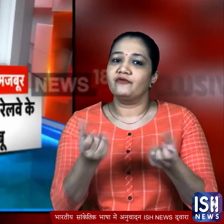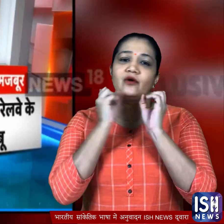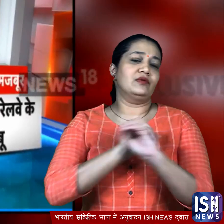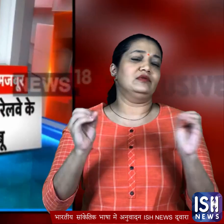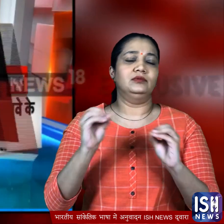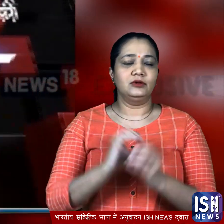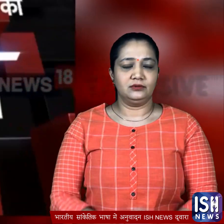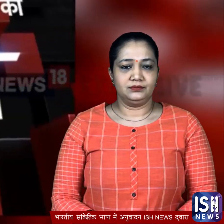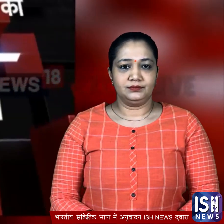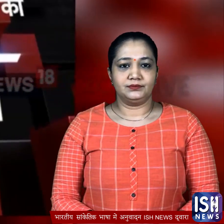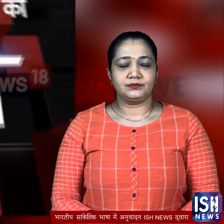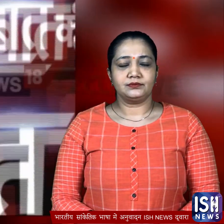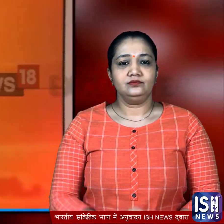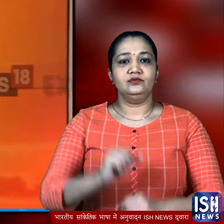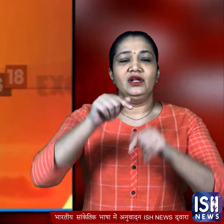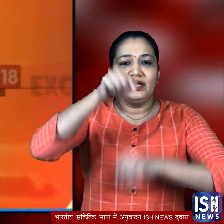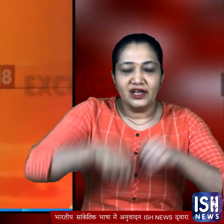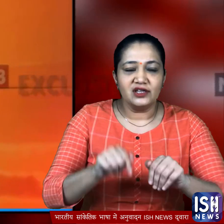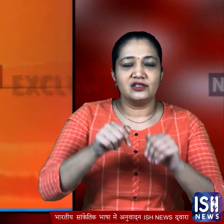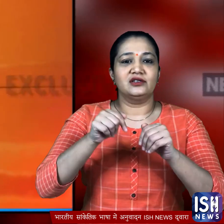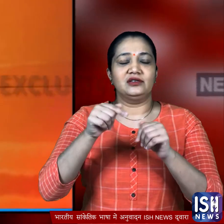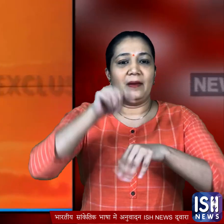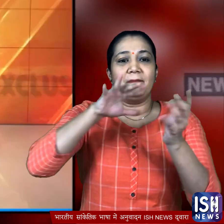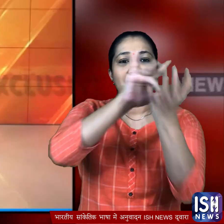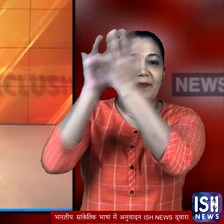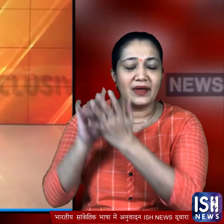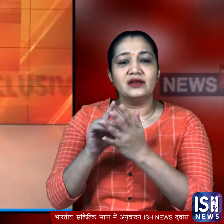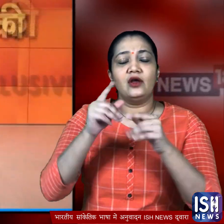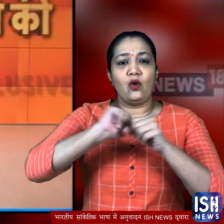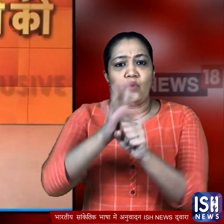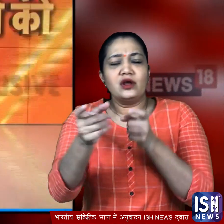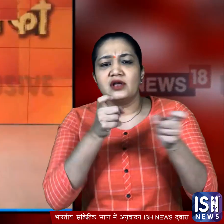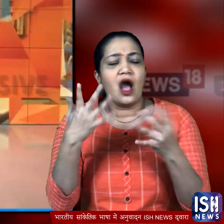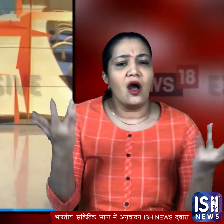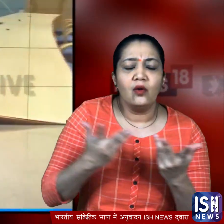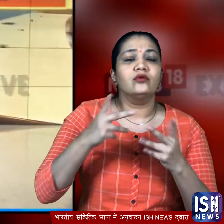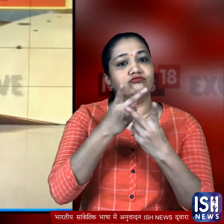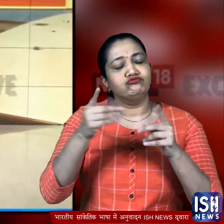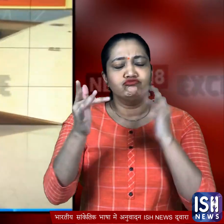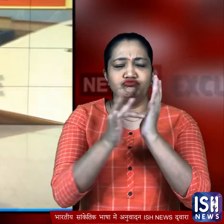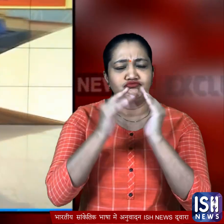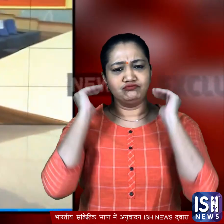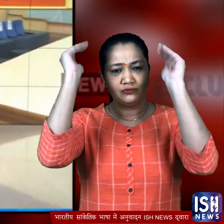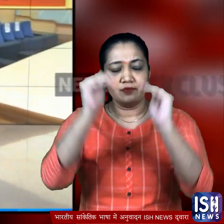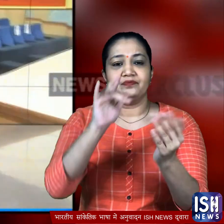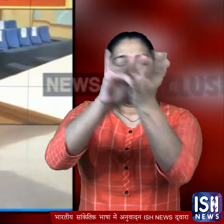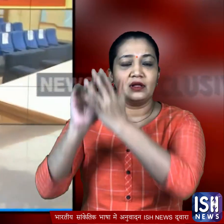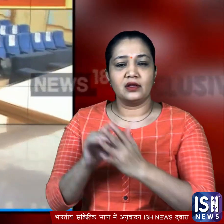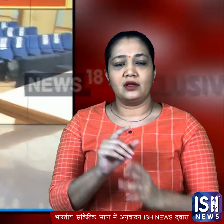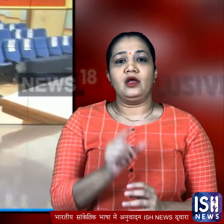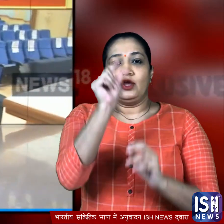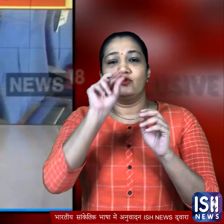अब तक नहीं मिल पाया। चुनावी राज्यों में कोरोना के खतरे से बचने के लिए हाईटेक तैयारी की है। जिन 5 राज्यों में चुनाव होने वाले हैं,